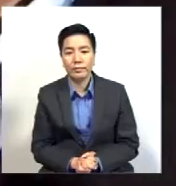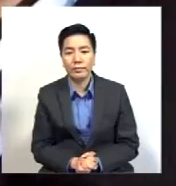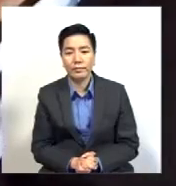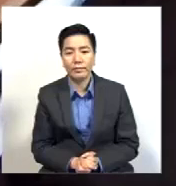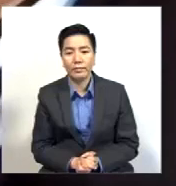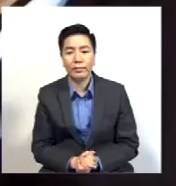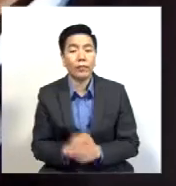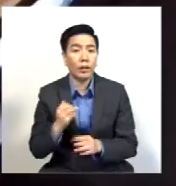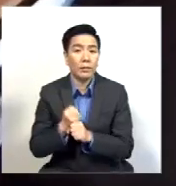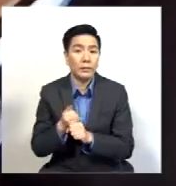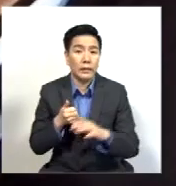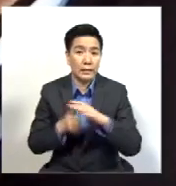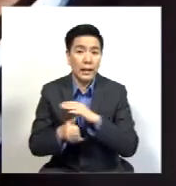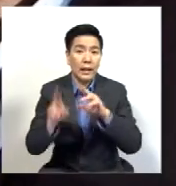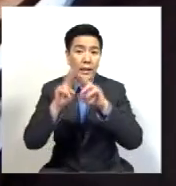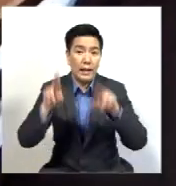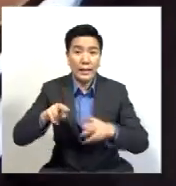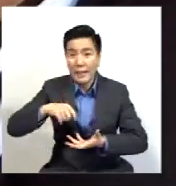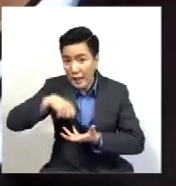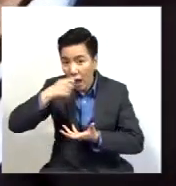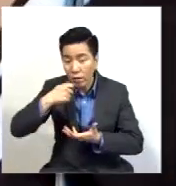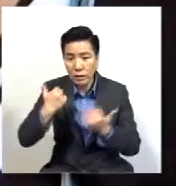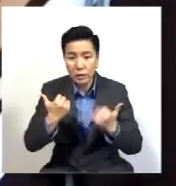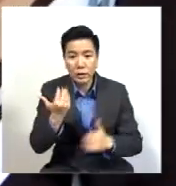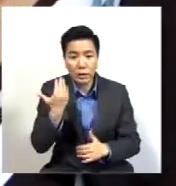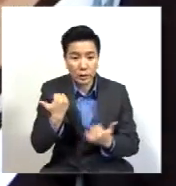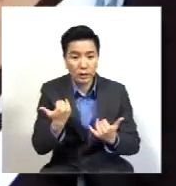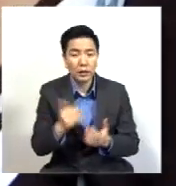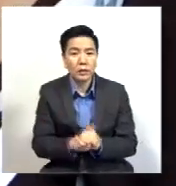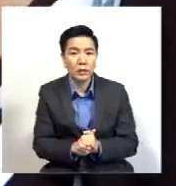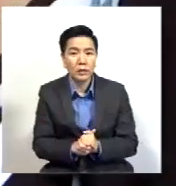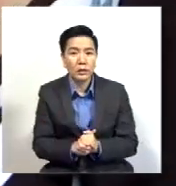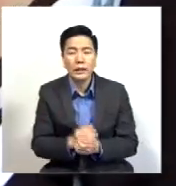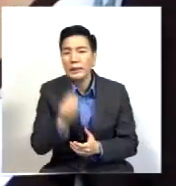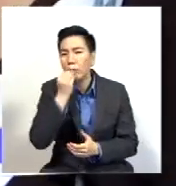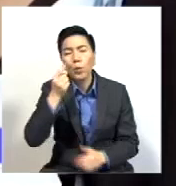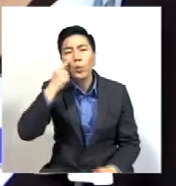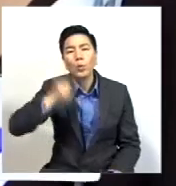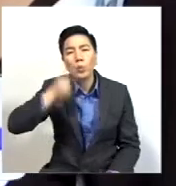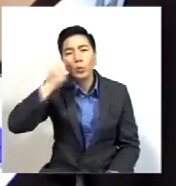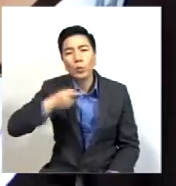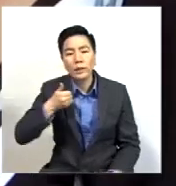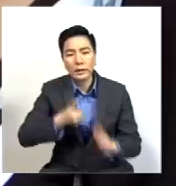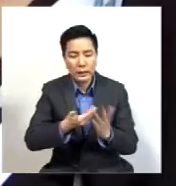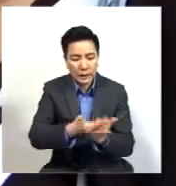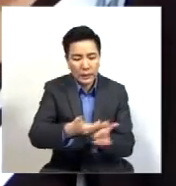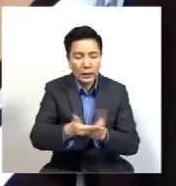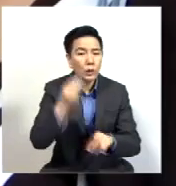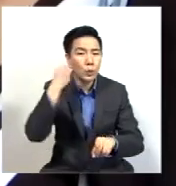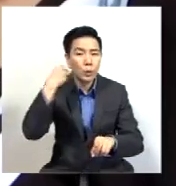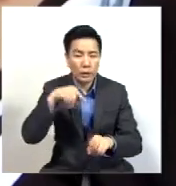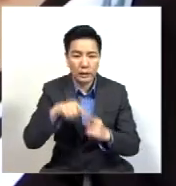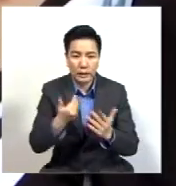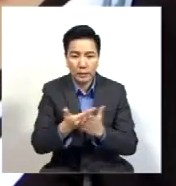ผู้ต้องหาเนี่ยเขาเข้ามากินข้าวร้านเราเมื่อวันนี้ตอนเช้าม ากินประจำอ่ะโดยมากจะมาซื้อประจำอ่ะ